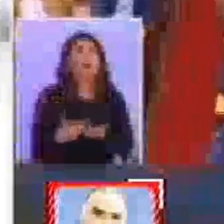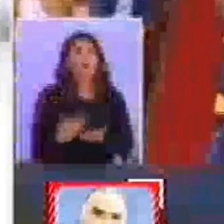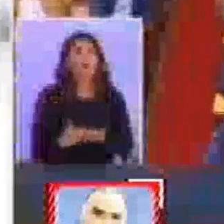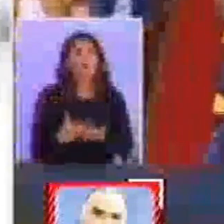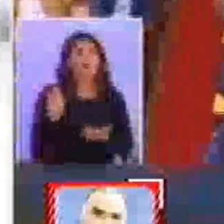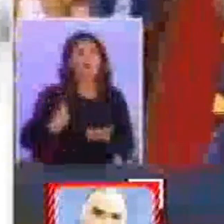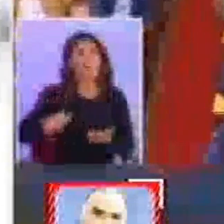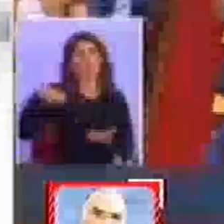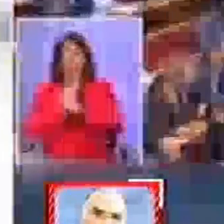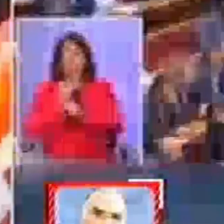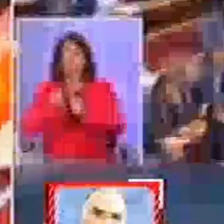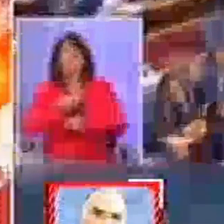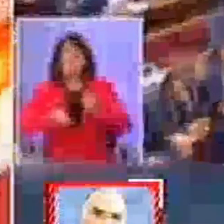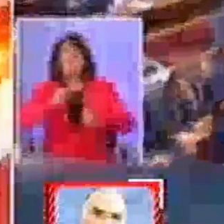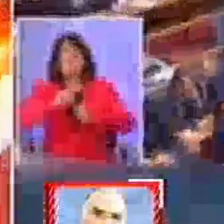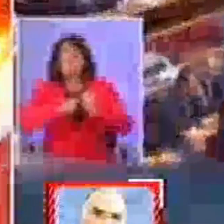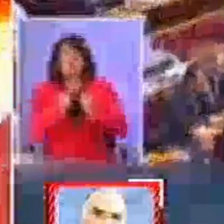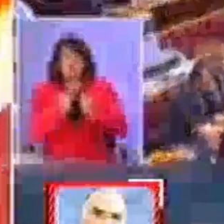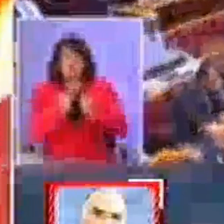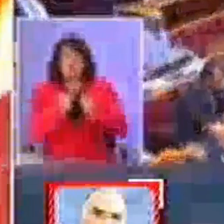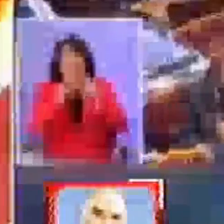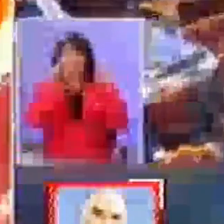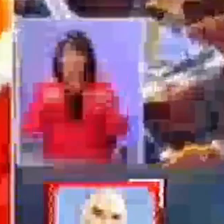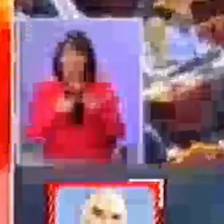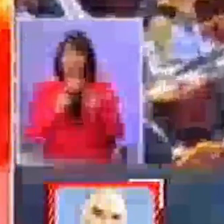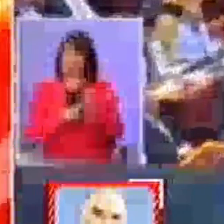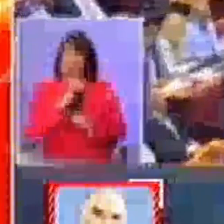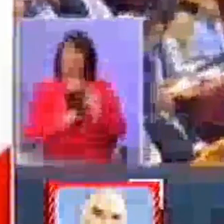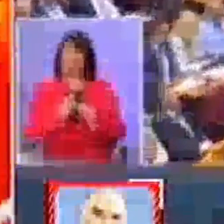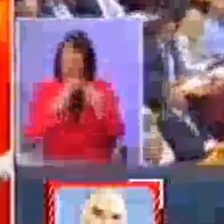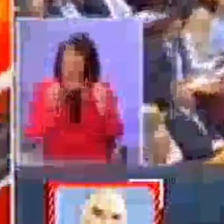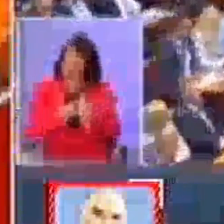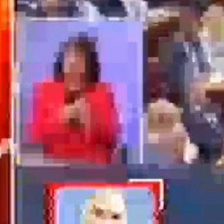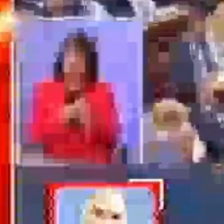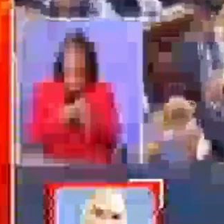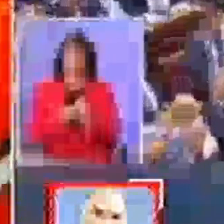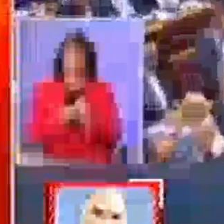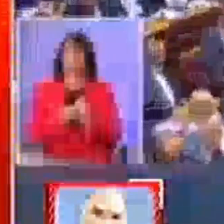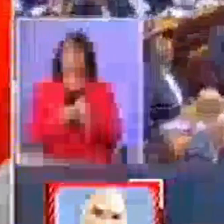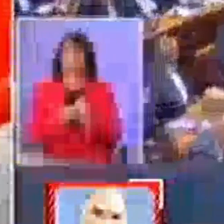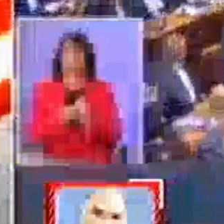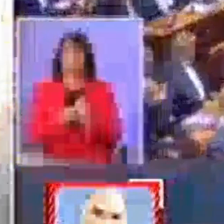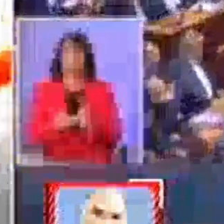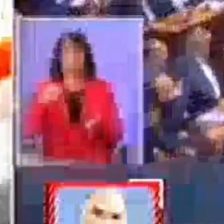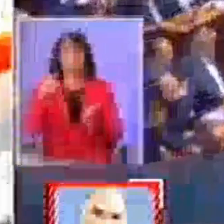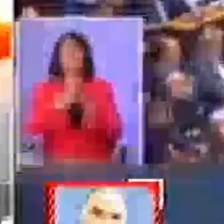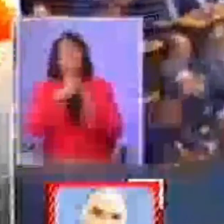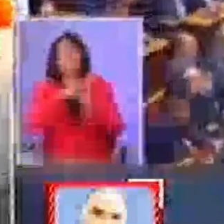γιατί οι ευθύνες είναι μεγάλες πλέον απέναντι σε ένα λαό που έδωσε ένα 4% και δεν μπορεί ένας βουλευτής